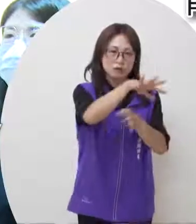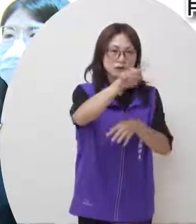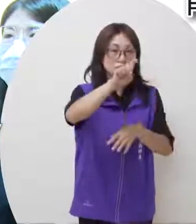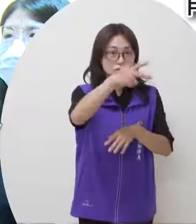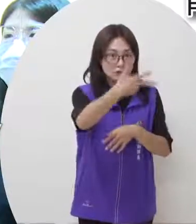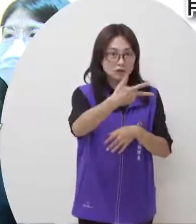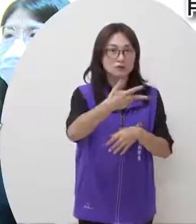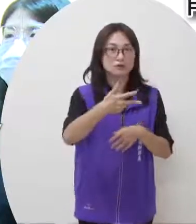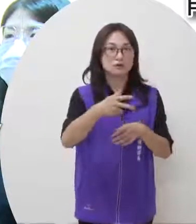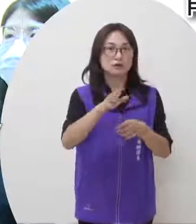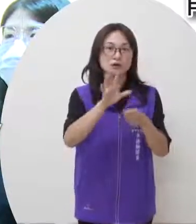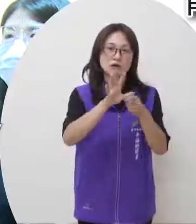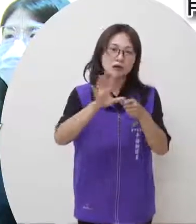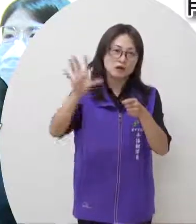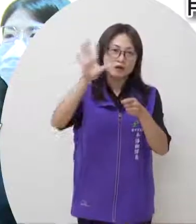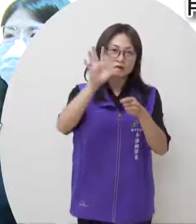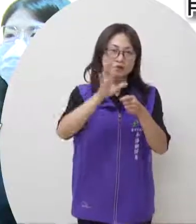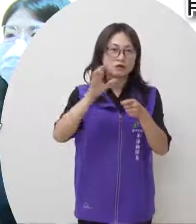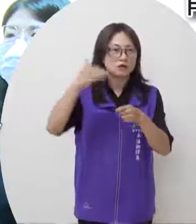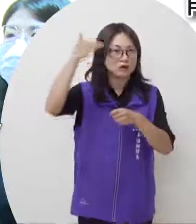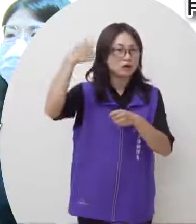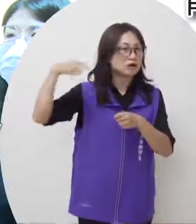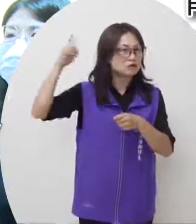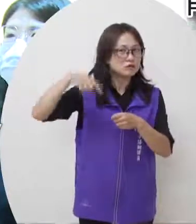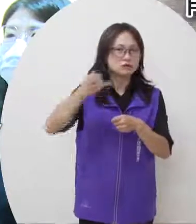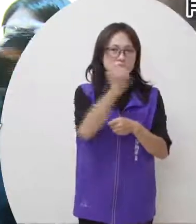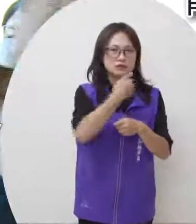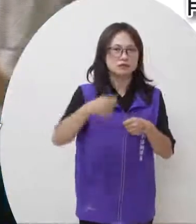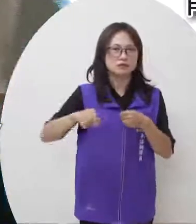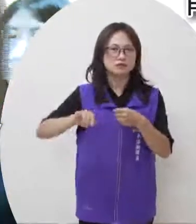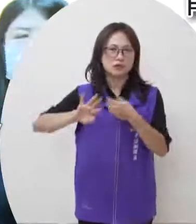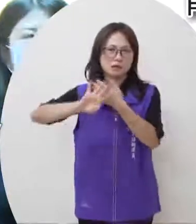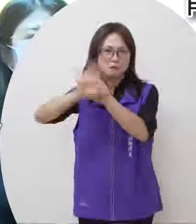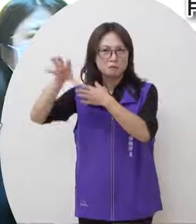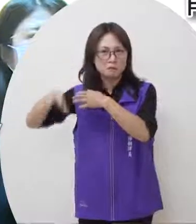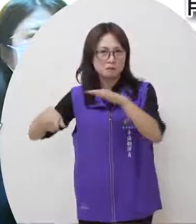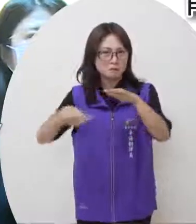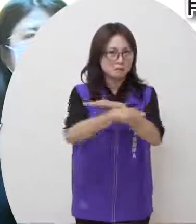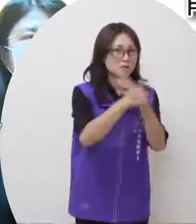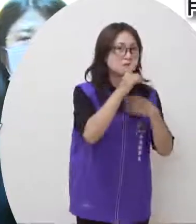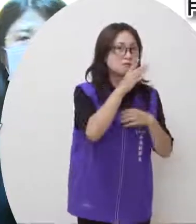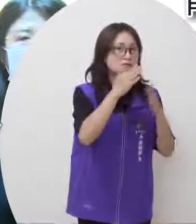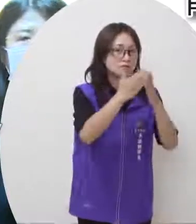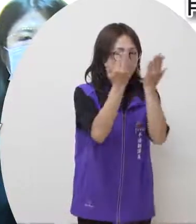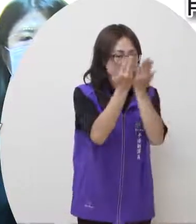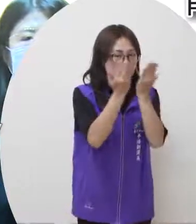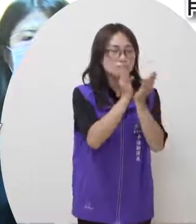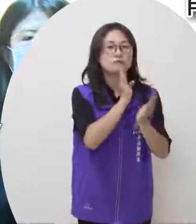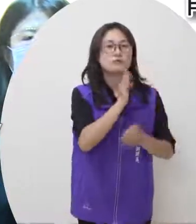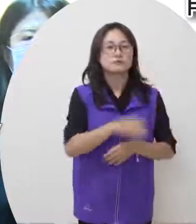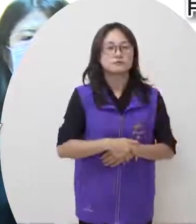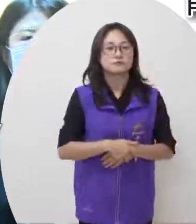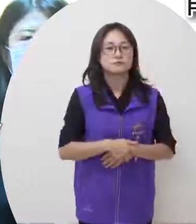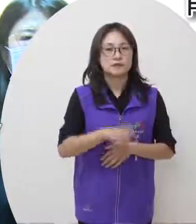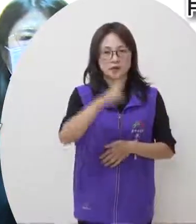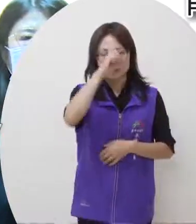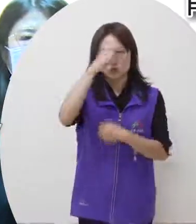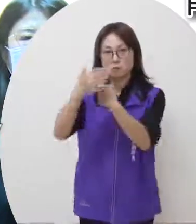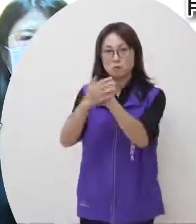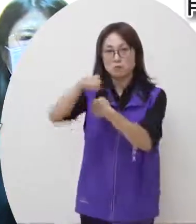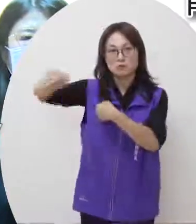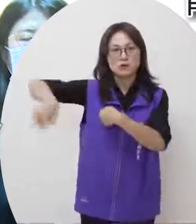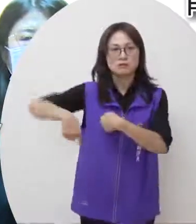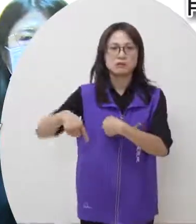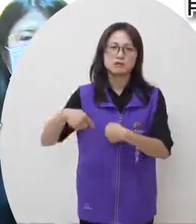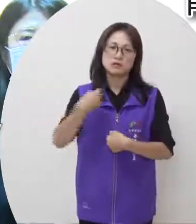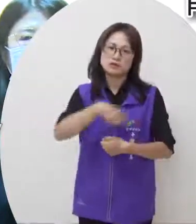生都来自于外地，那这些外地的学生每天还是有搭乘需要，怎么保障这些学生可能不是涉及在